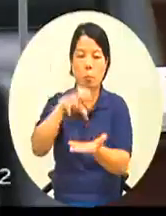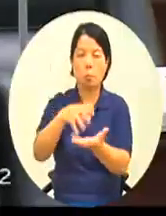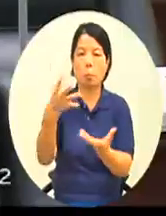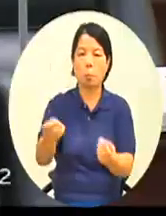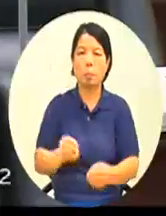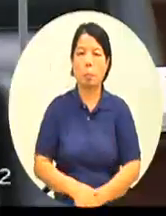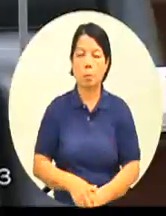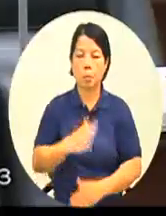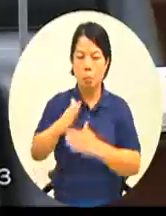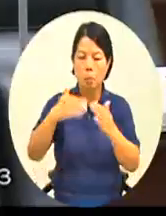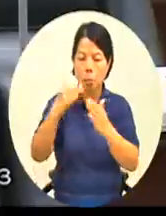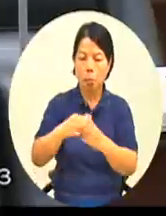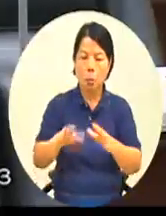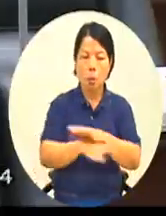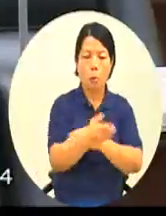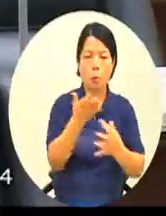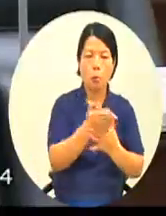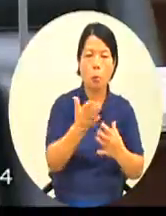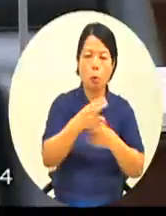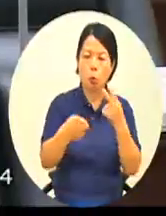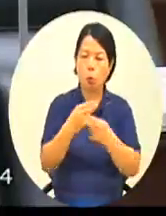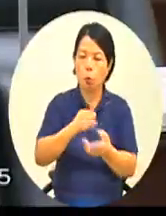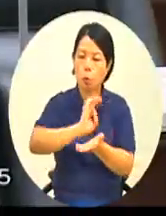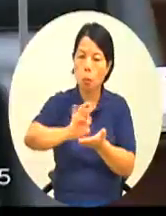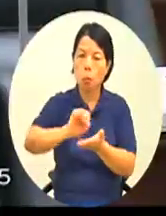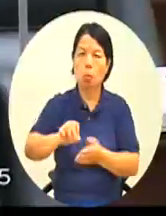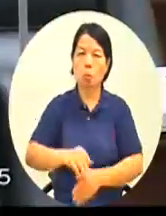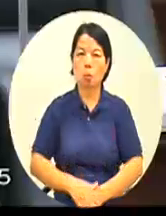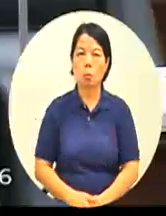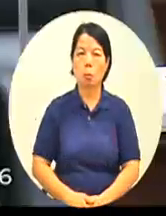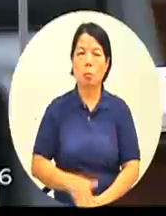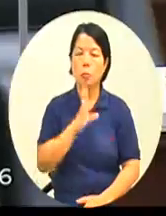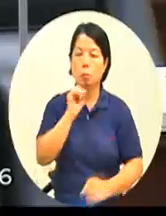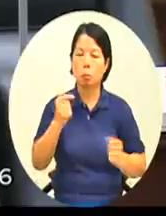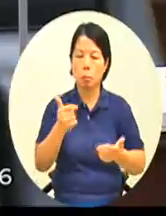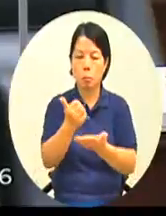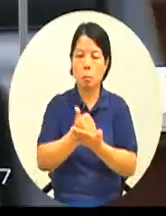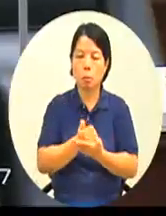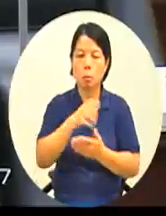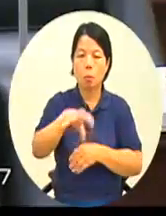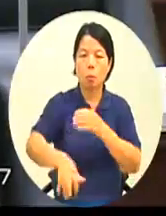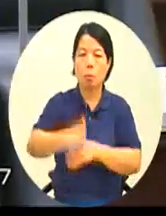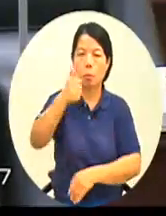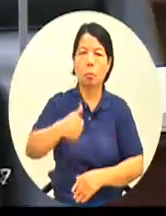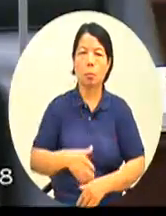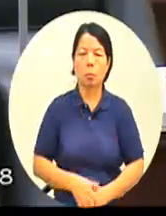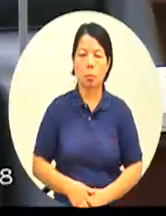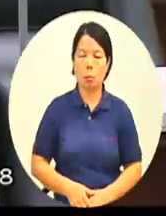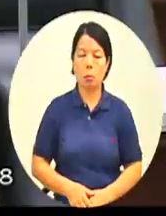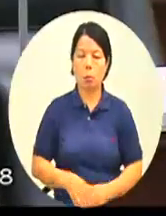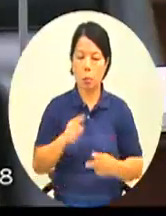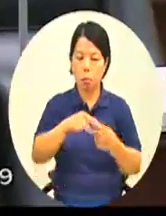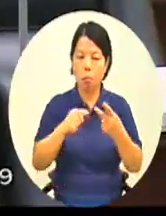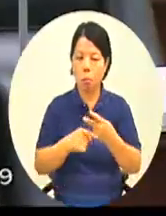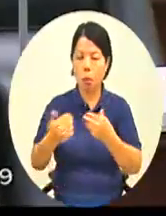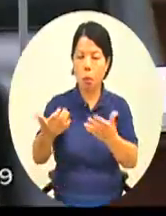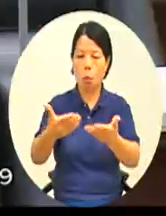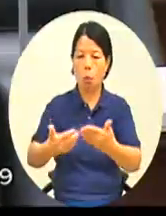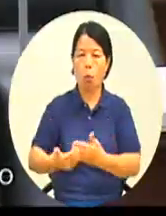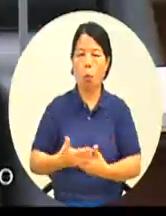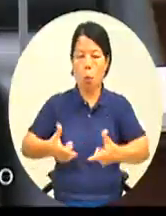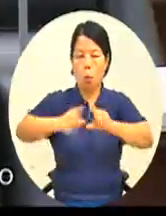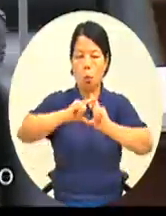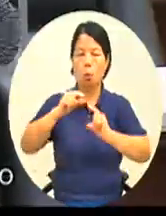校舍跟闲置的空间，我们要怎么去利用？所以我是不是能够先请我们的局长先就这两个问题来做答询？谢